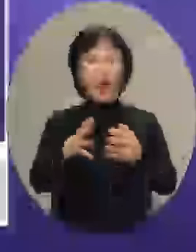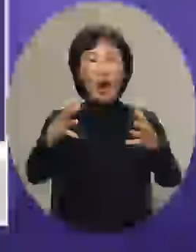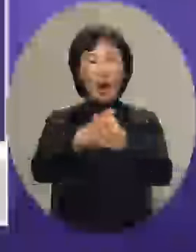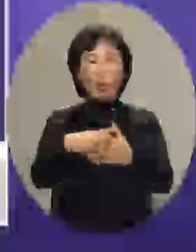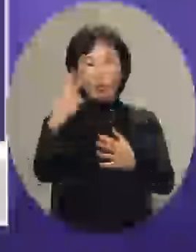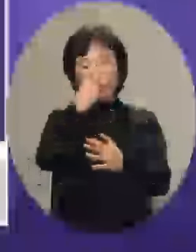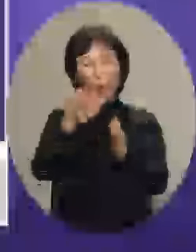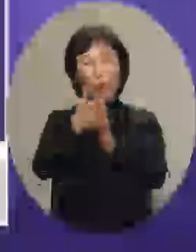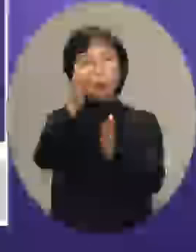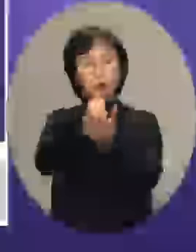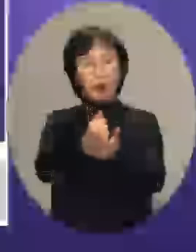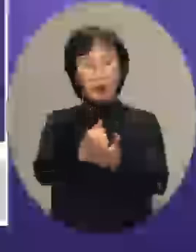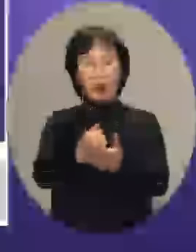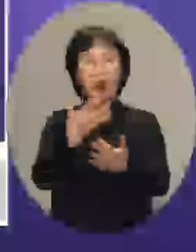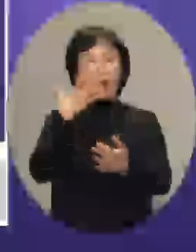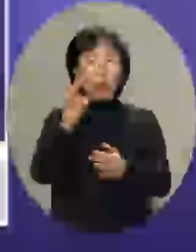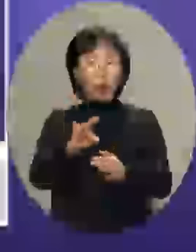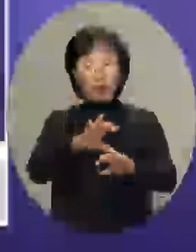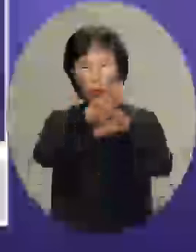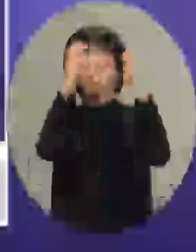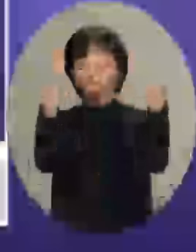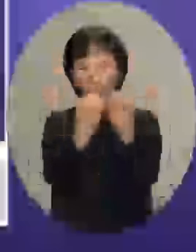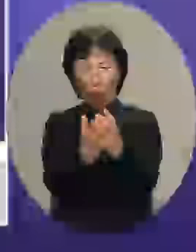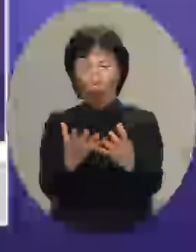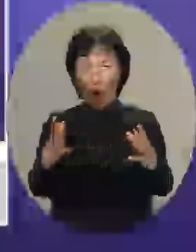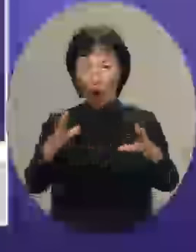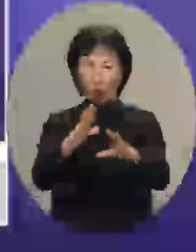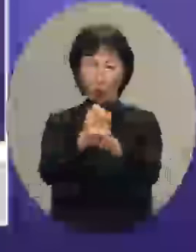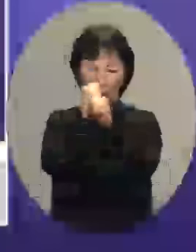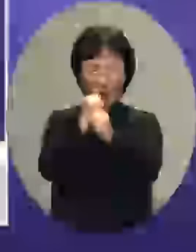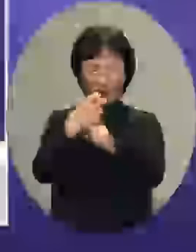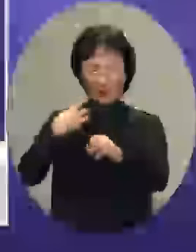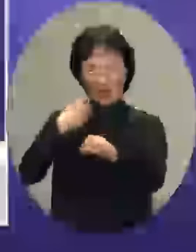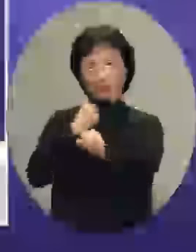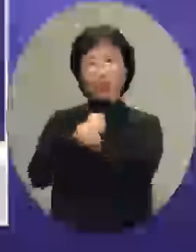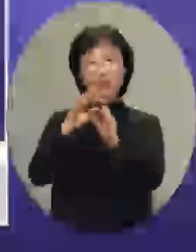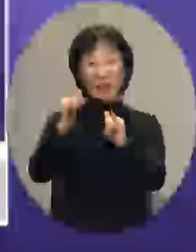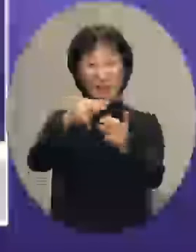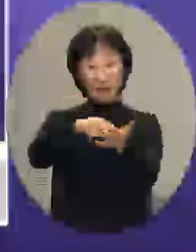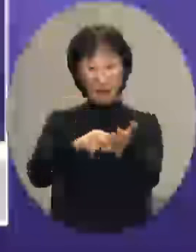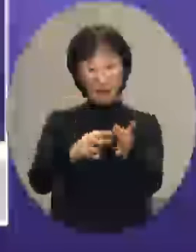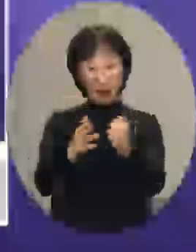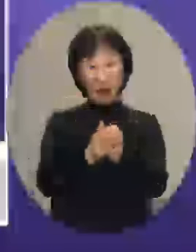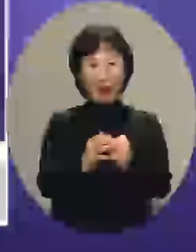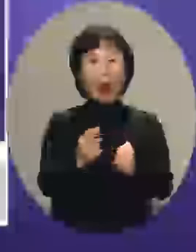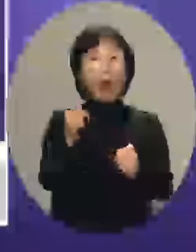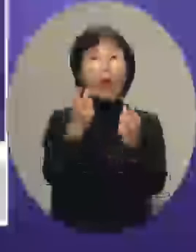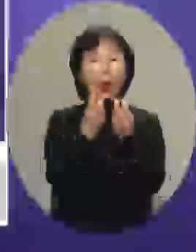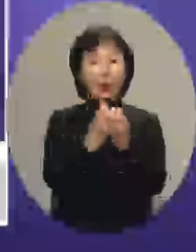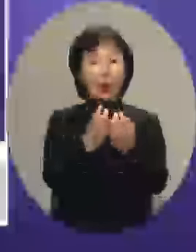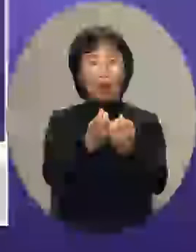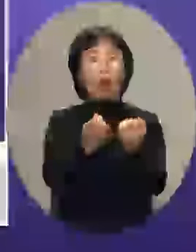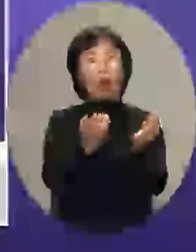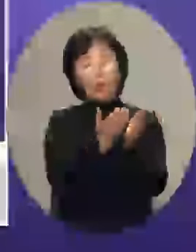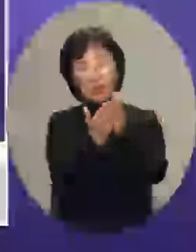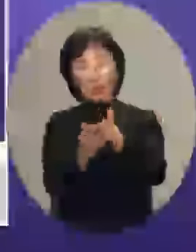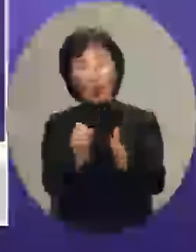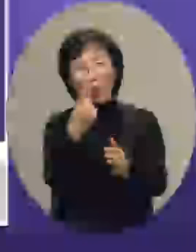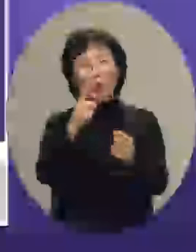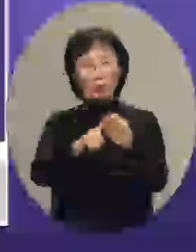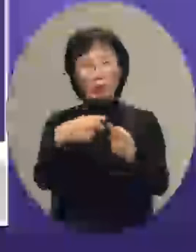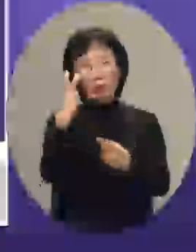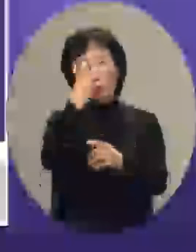네, 하면 당연히 모든 사안을 다 합동해서. 책임지는 뭐, 사람이지 합동이란 어떻게 말은 침몰 원인에 대해서만 규명한다고 얘기하십니까? 아니,